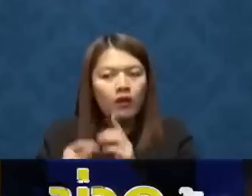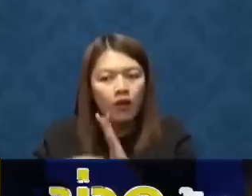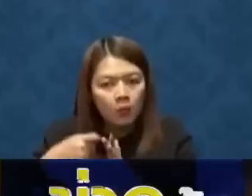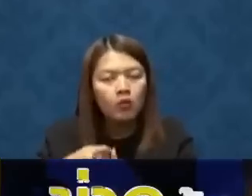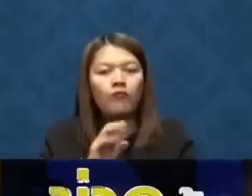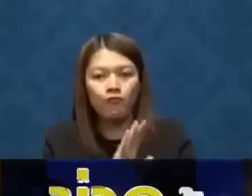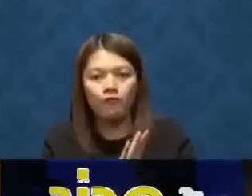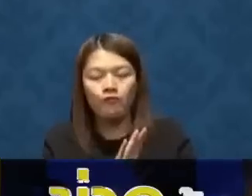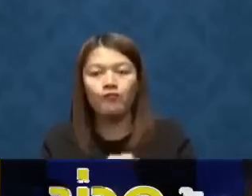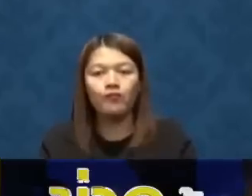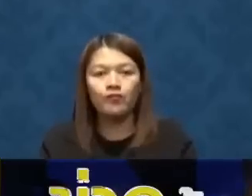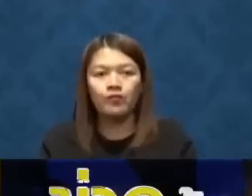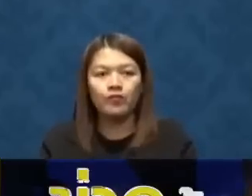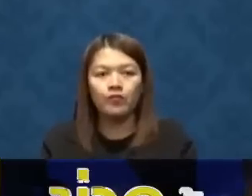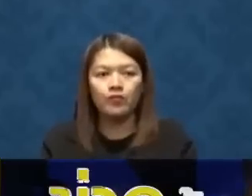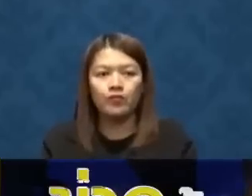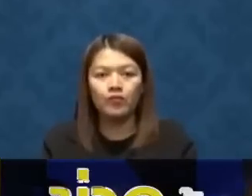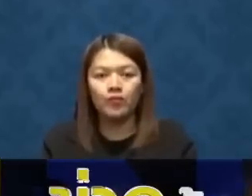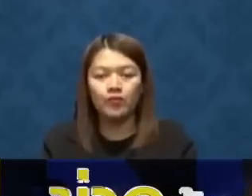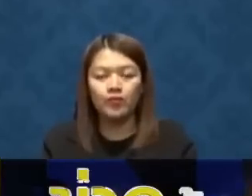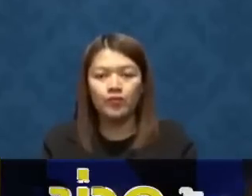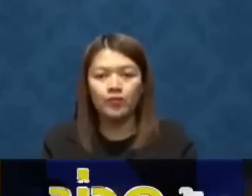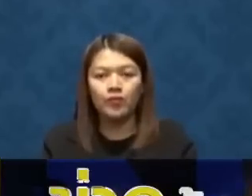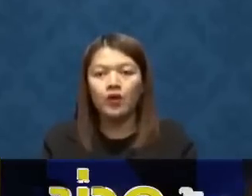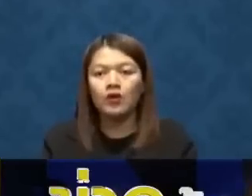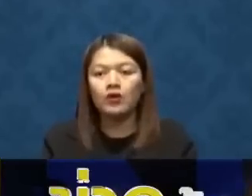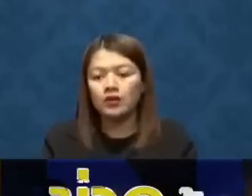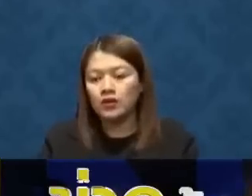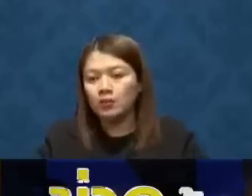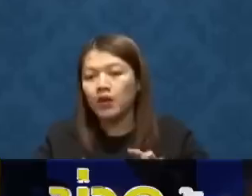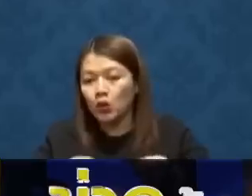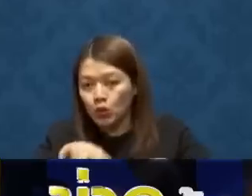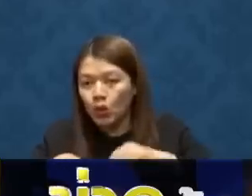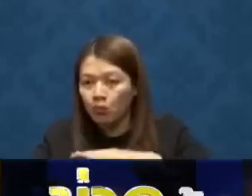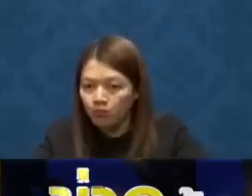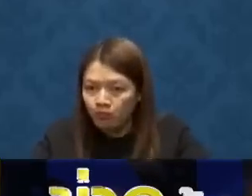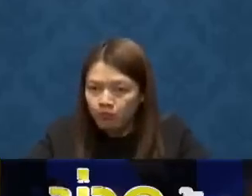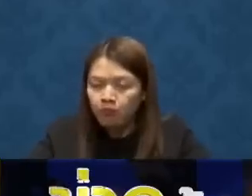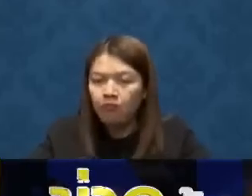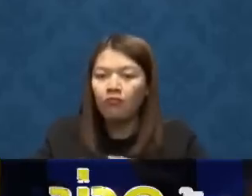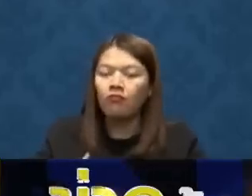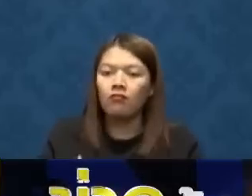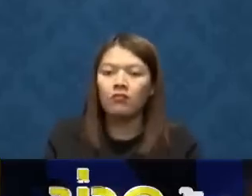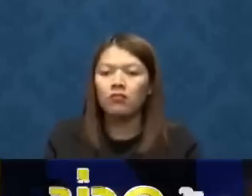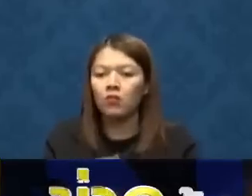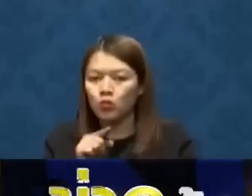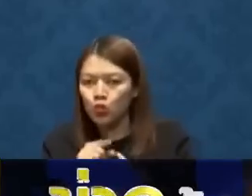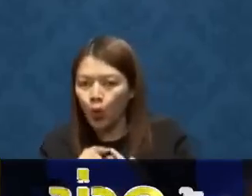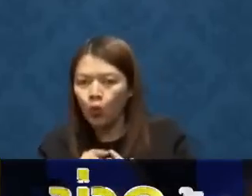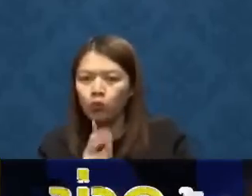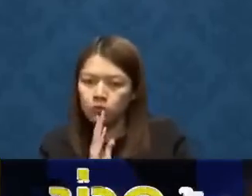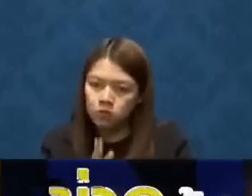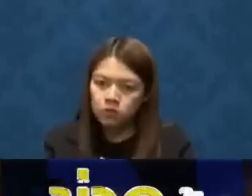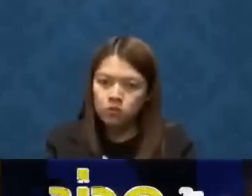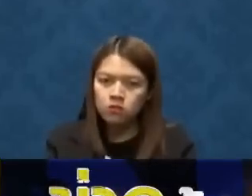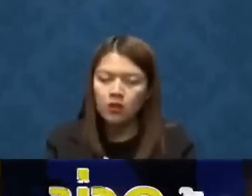อบด้วยมาตรา172การยื่นก็มีเหตุผลประกอบเห็นไหมคือคุณชินวรก็คล้ายๆว่ามันก็เป็นสิทธิ ์ที